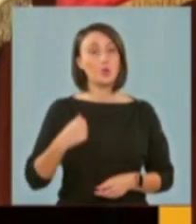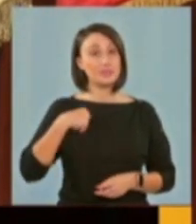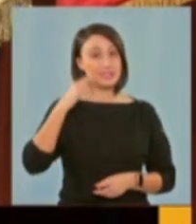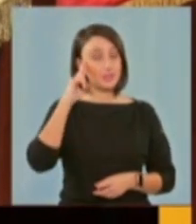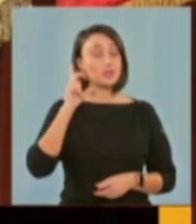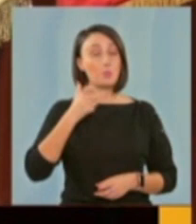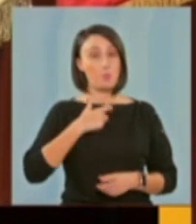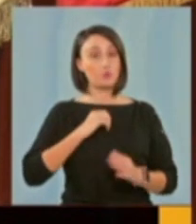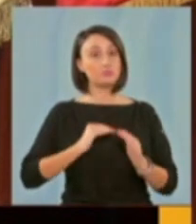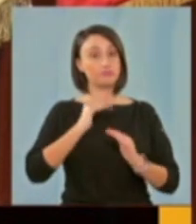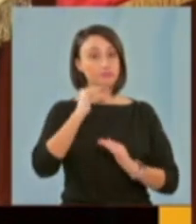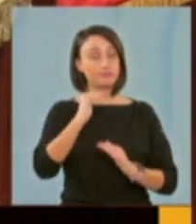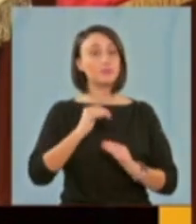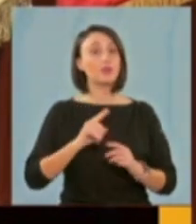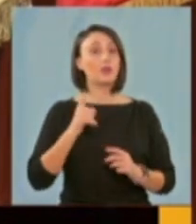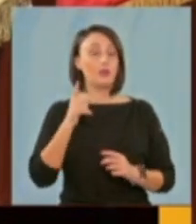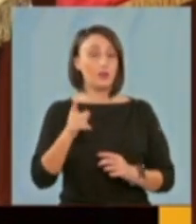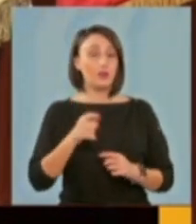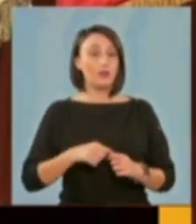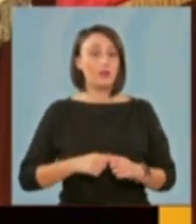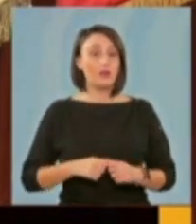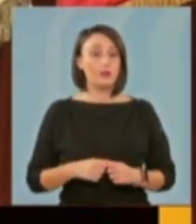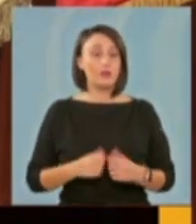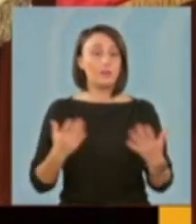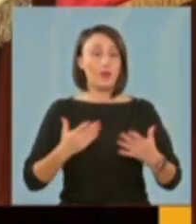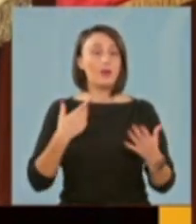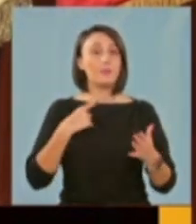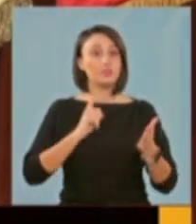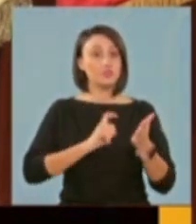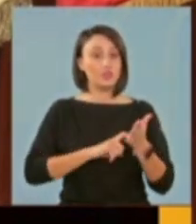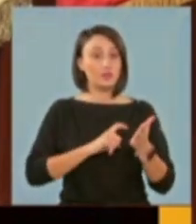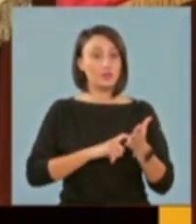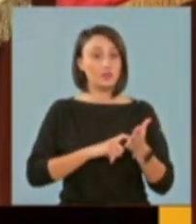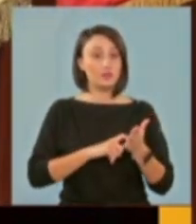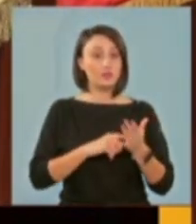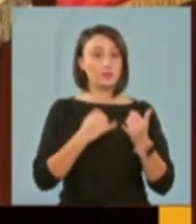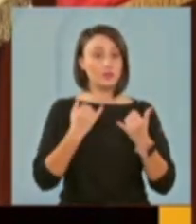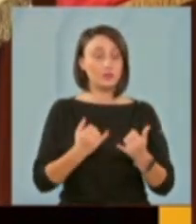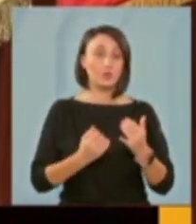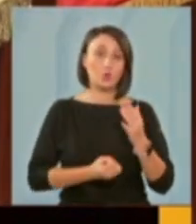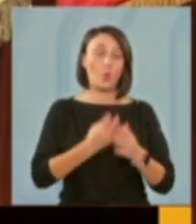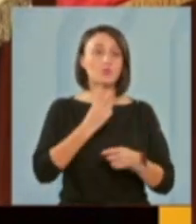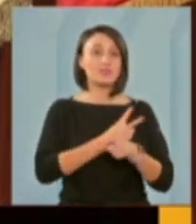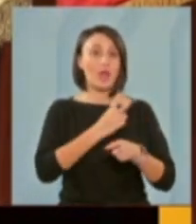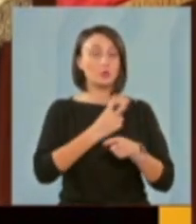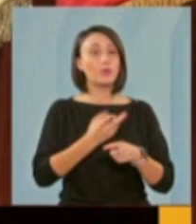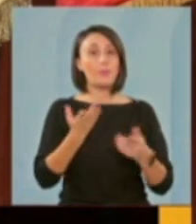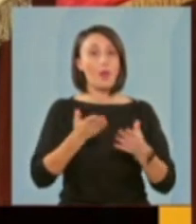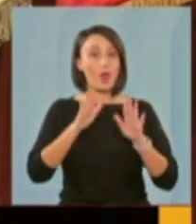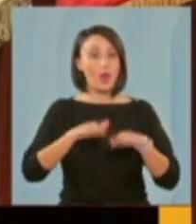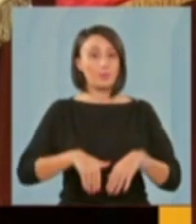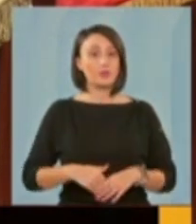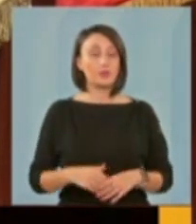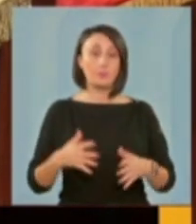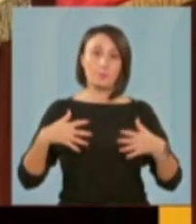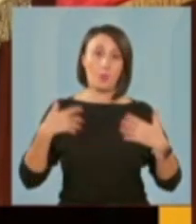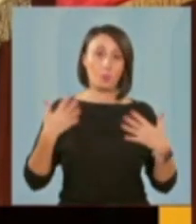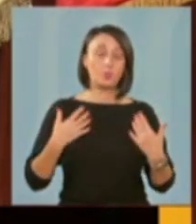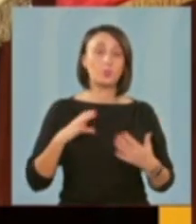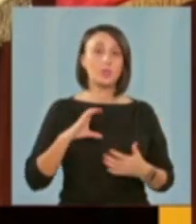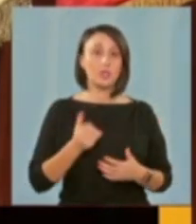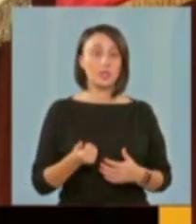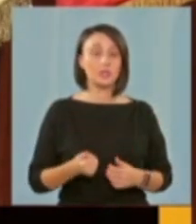pot să mă ridic la nivelul pe care mi-o cere acest nou statut pe care l-am. Mă bucur însă